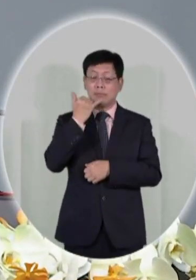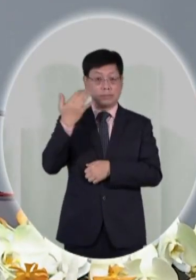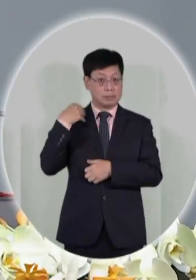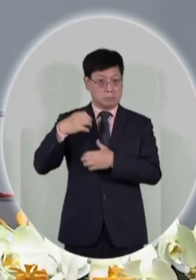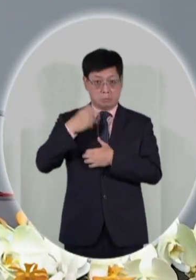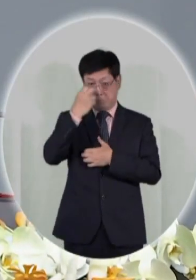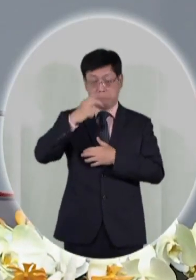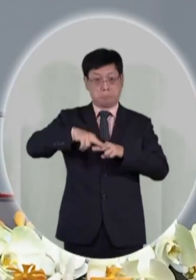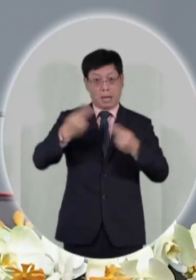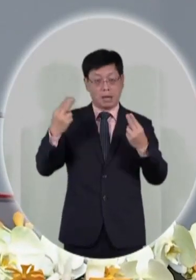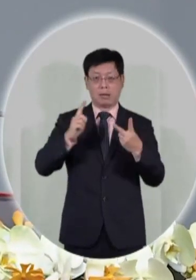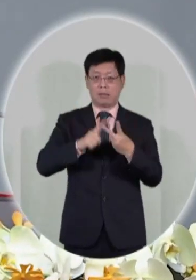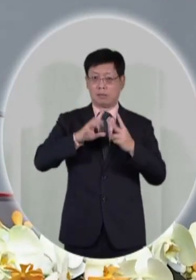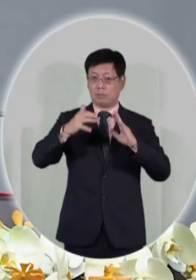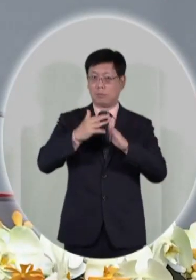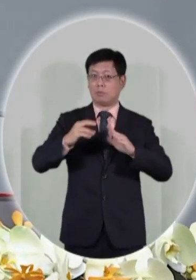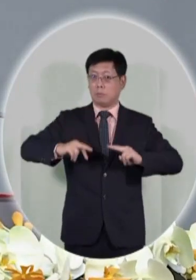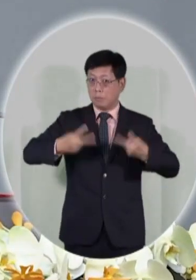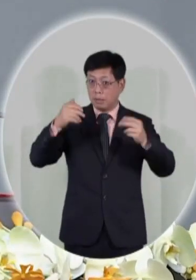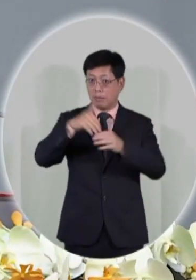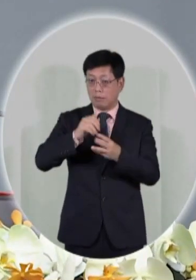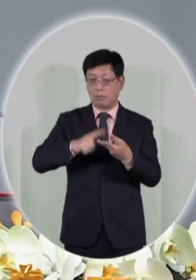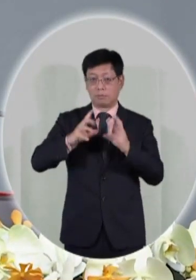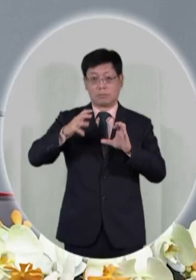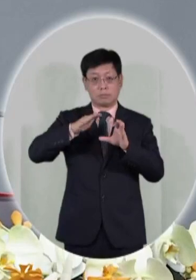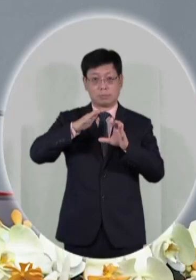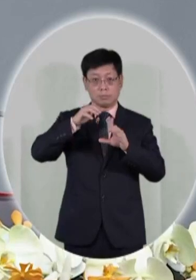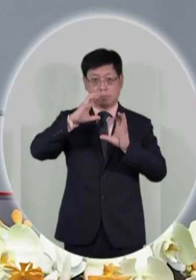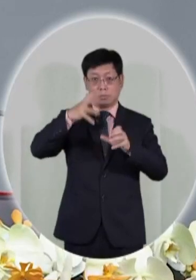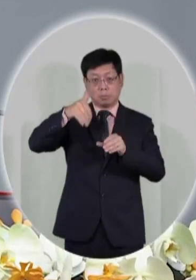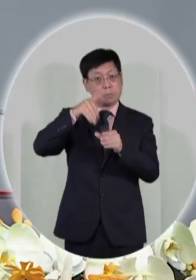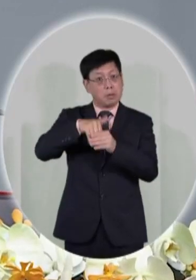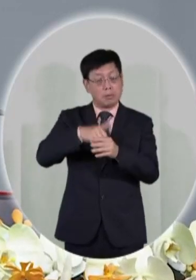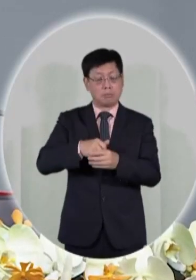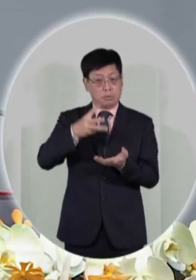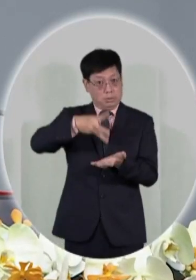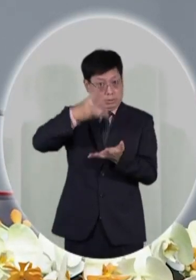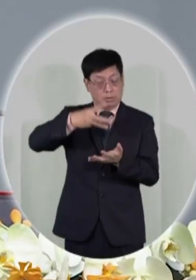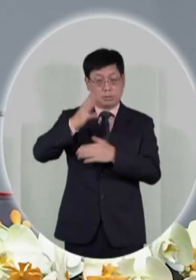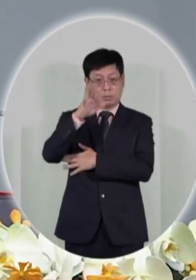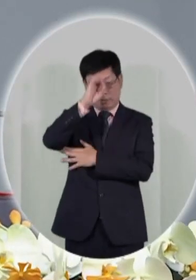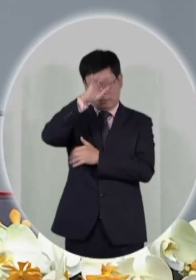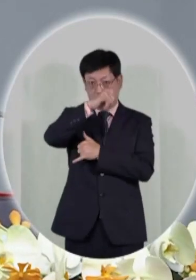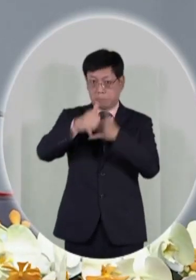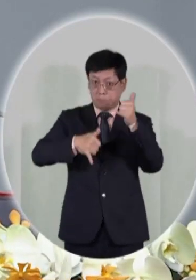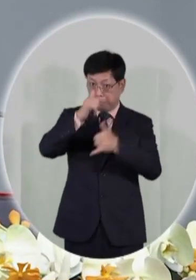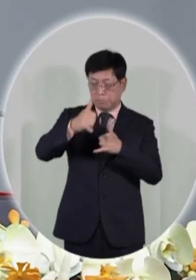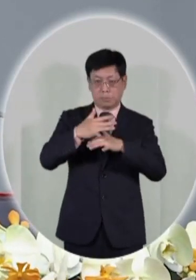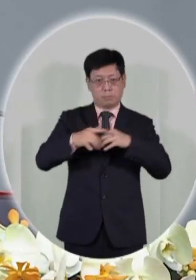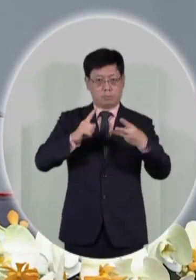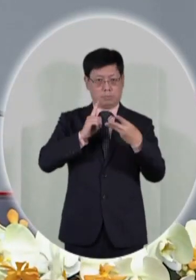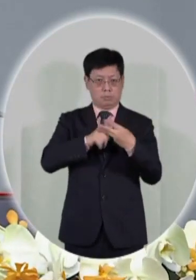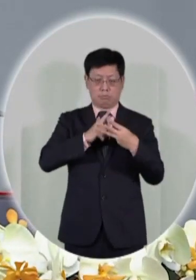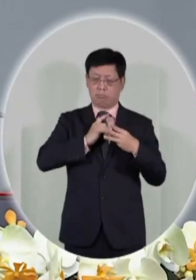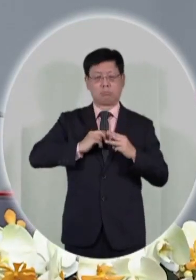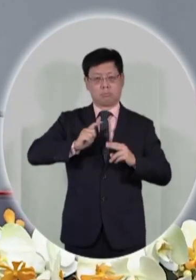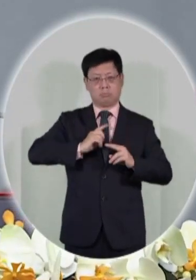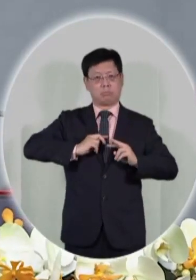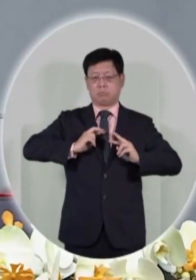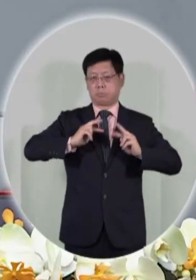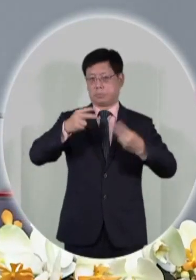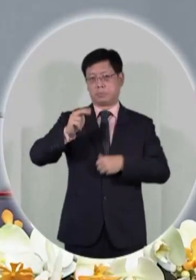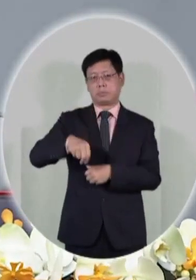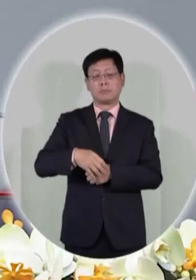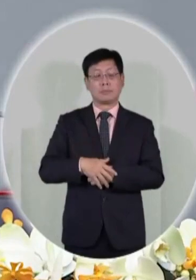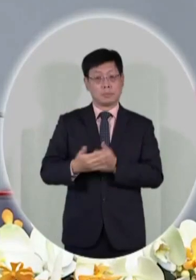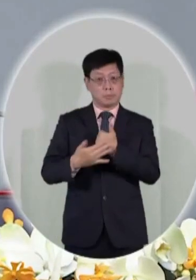严、国会全面改选、总统直选、三度政党轮替的民主果实，让中